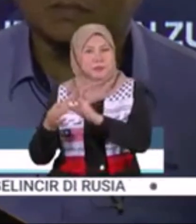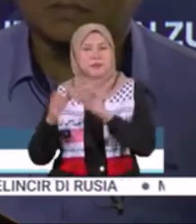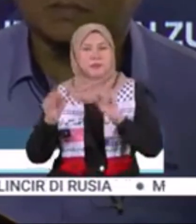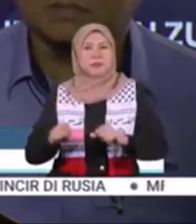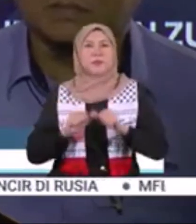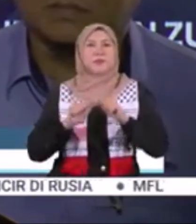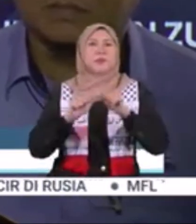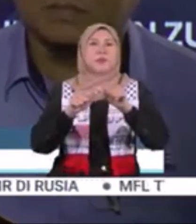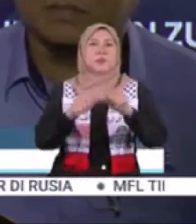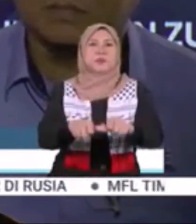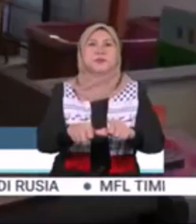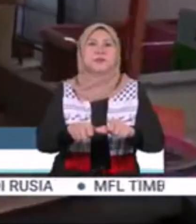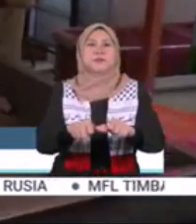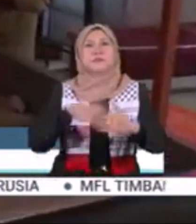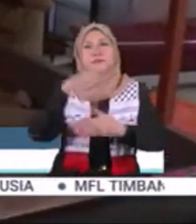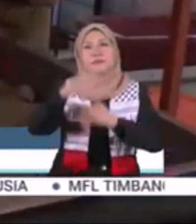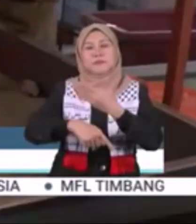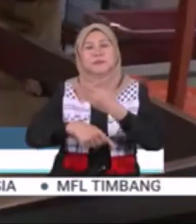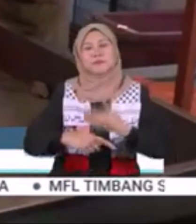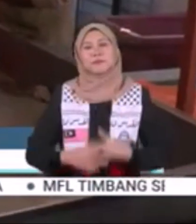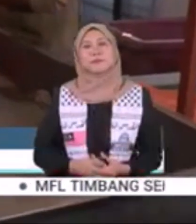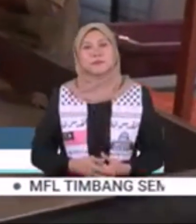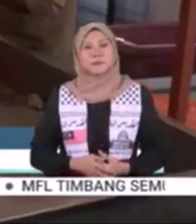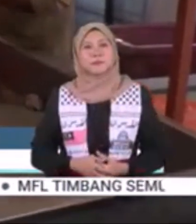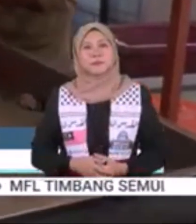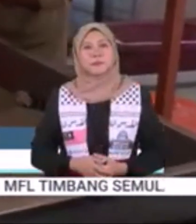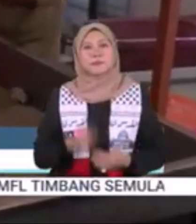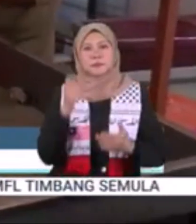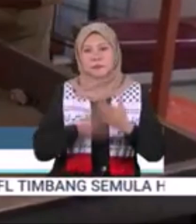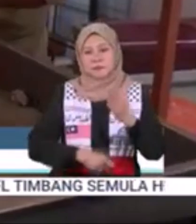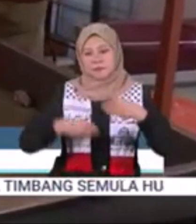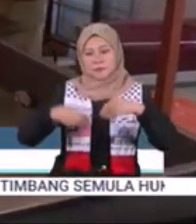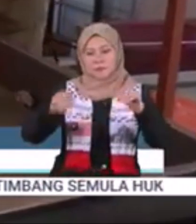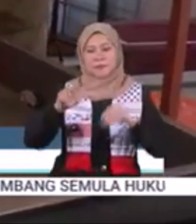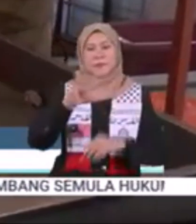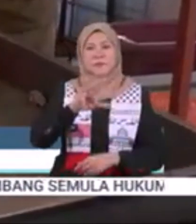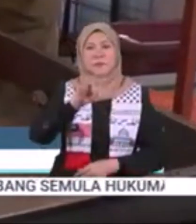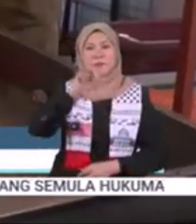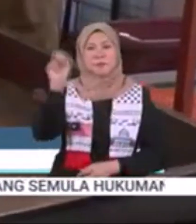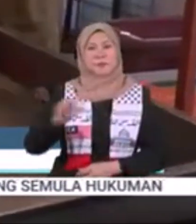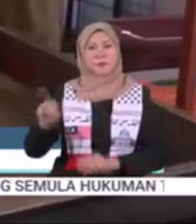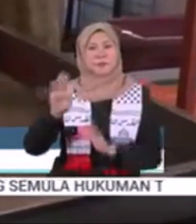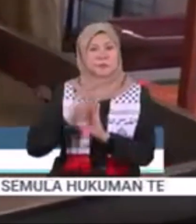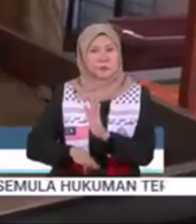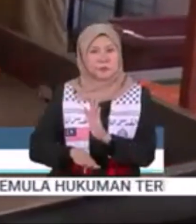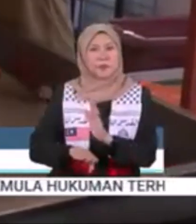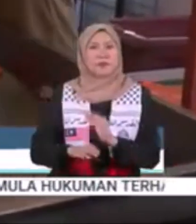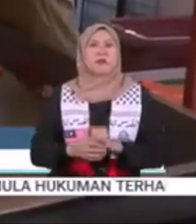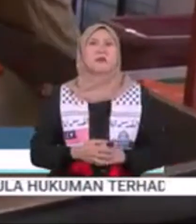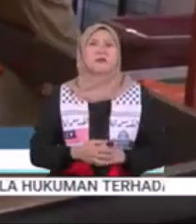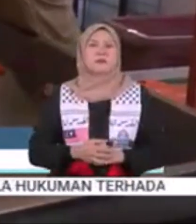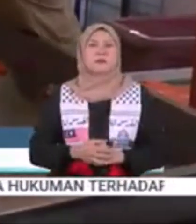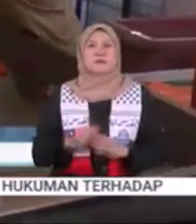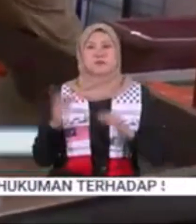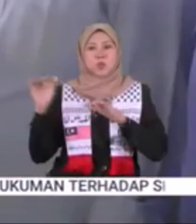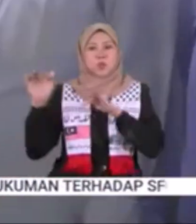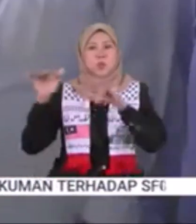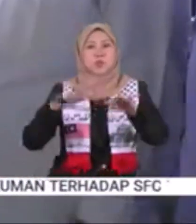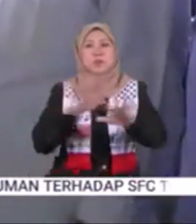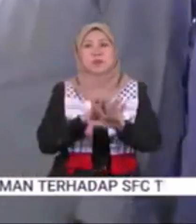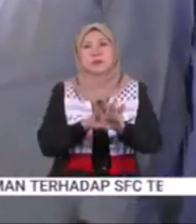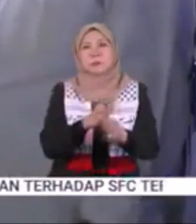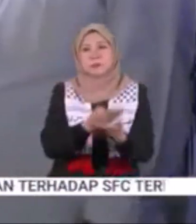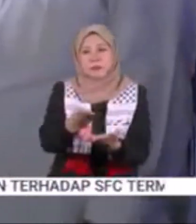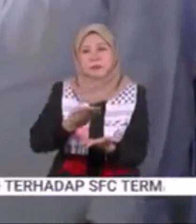teruskan beberapa-beberapa program. Harga jualan 30% lebih murah sekaligus menjadi faktor sambutan yang